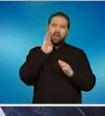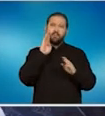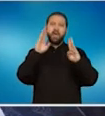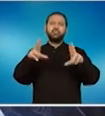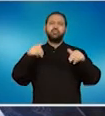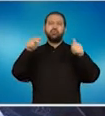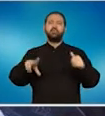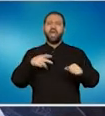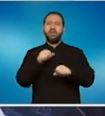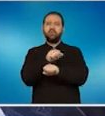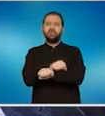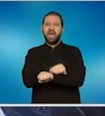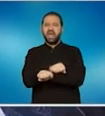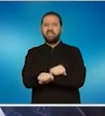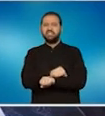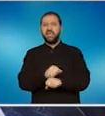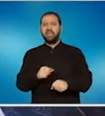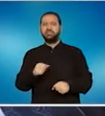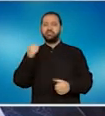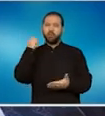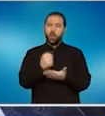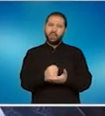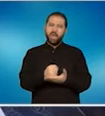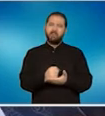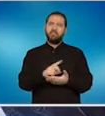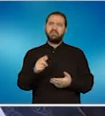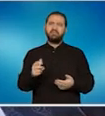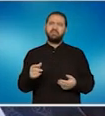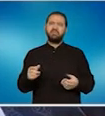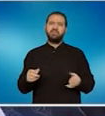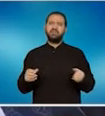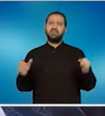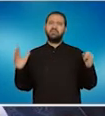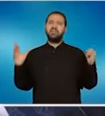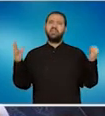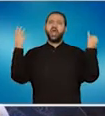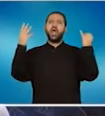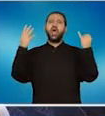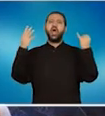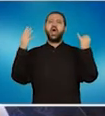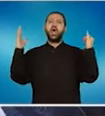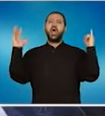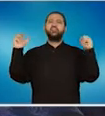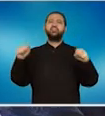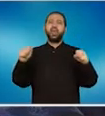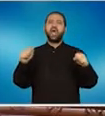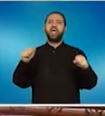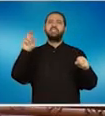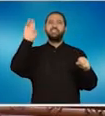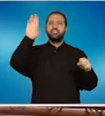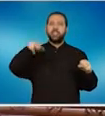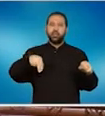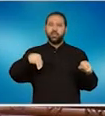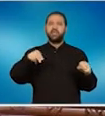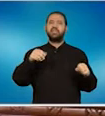alții au fost arestați, condamnați la 60 de luni. Așa era dată condamnarea, 60 de